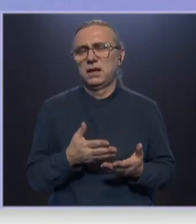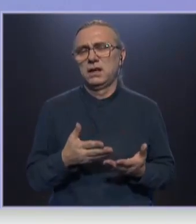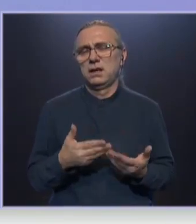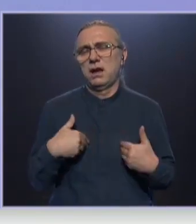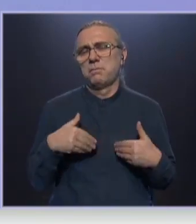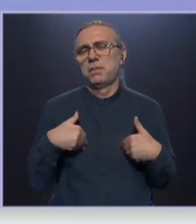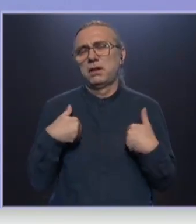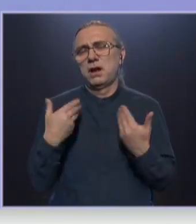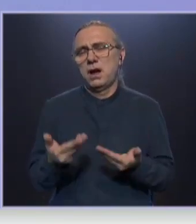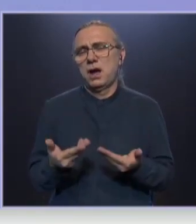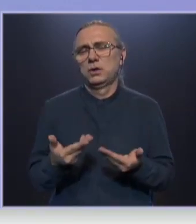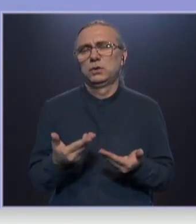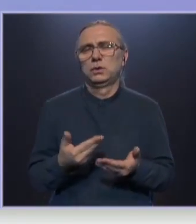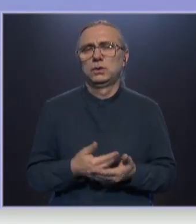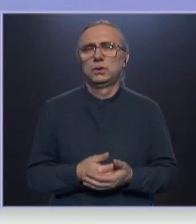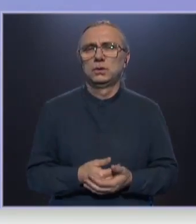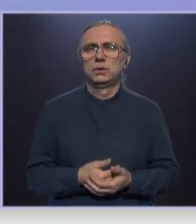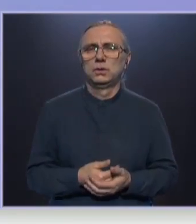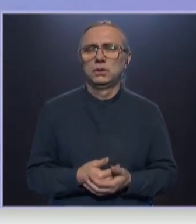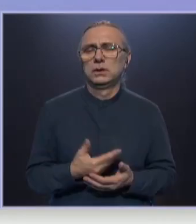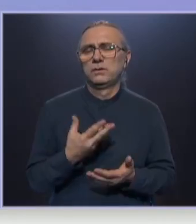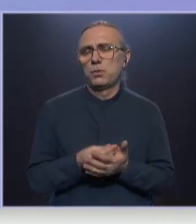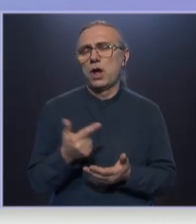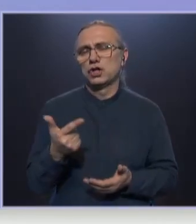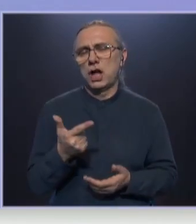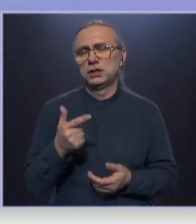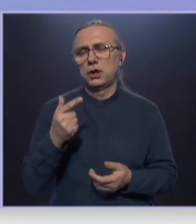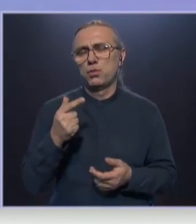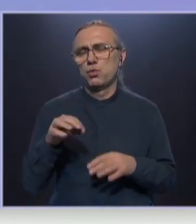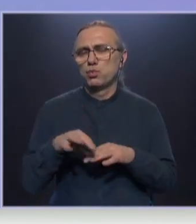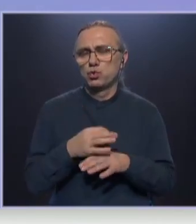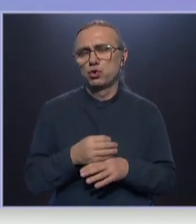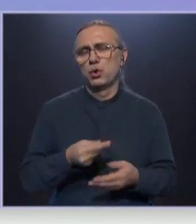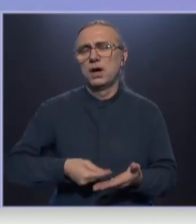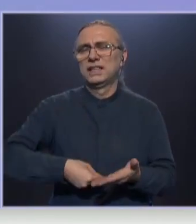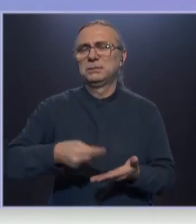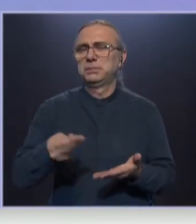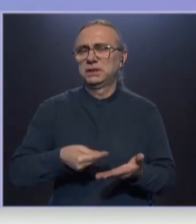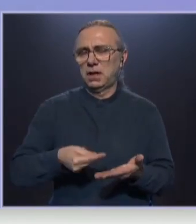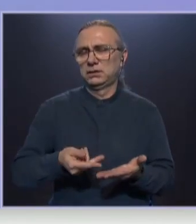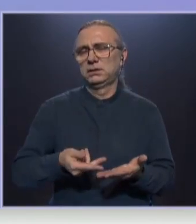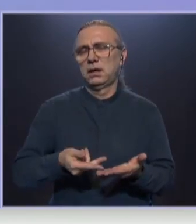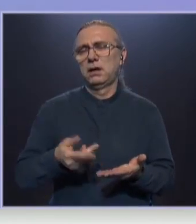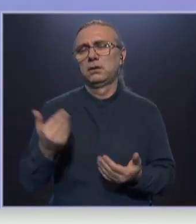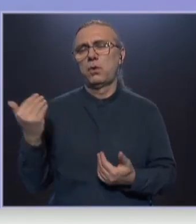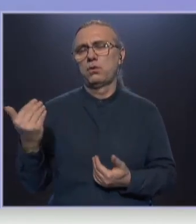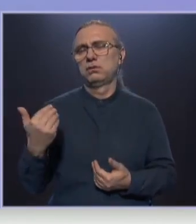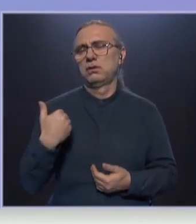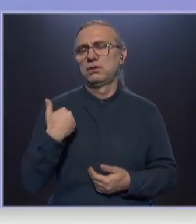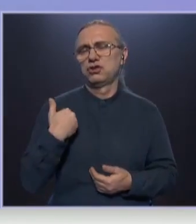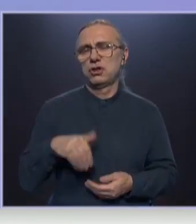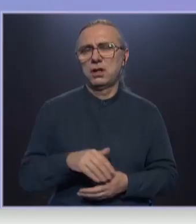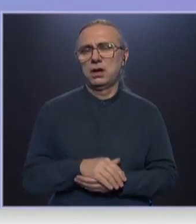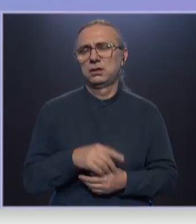предлагаю своему, скажем так, гражданскому мужу расписаться, но он не желает, говорит, что